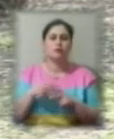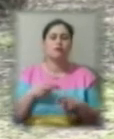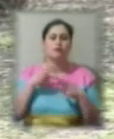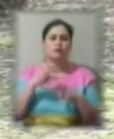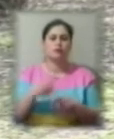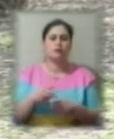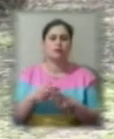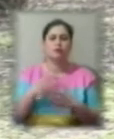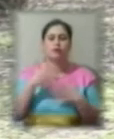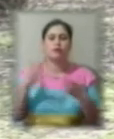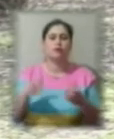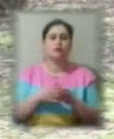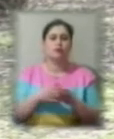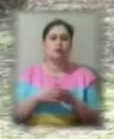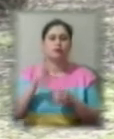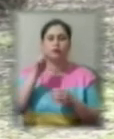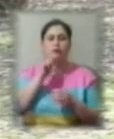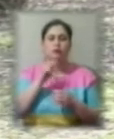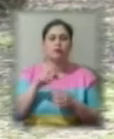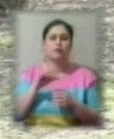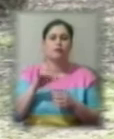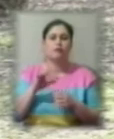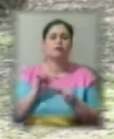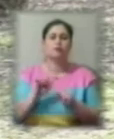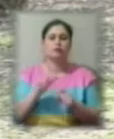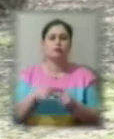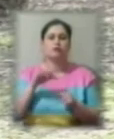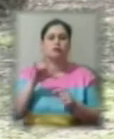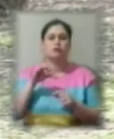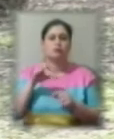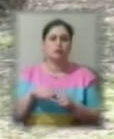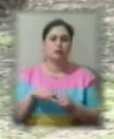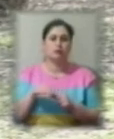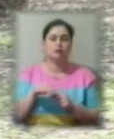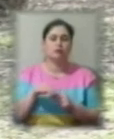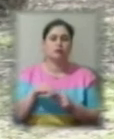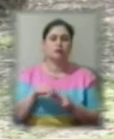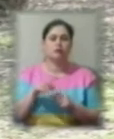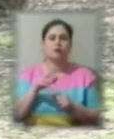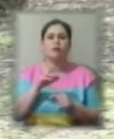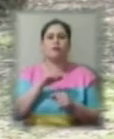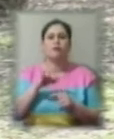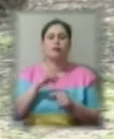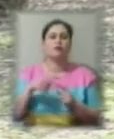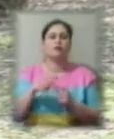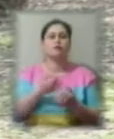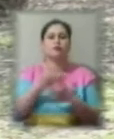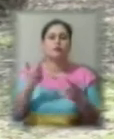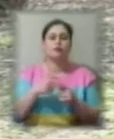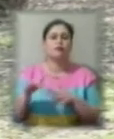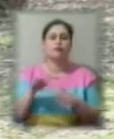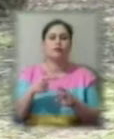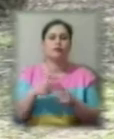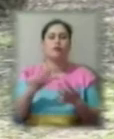група українських правозахисників, журналістів, котрі почали висвітлювати ці події, котрі надали нам,